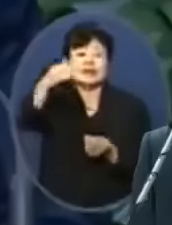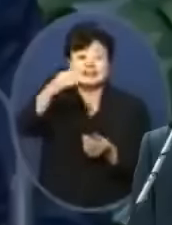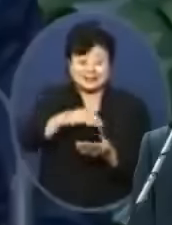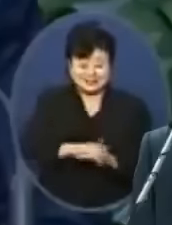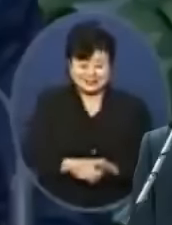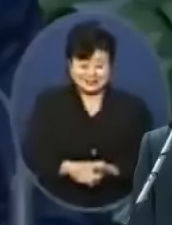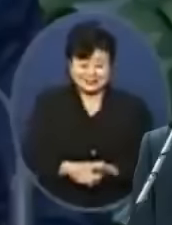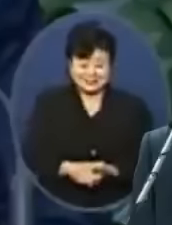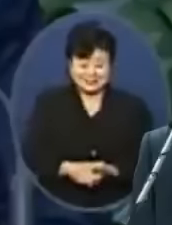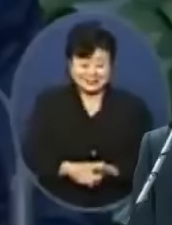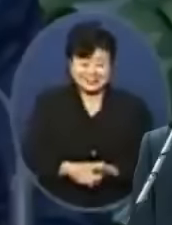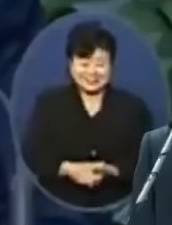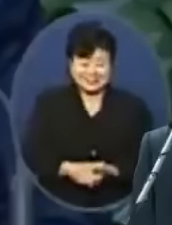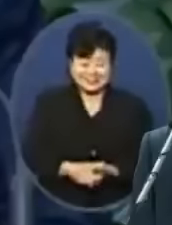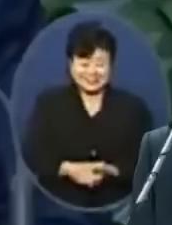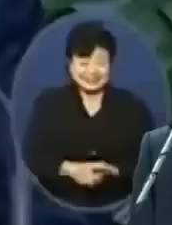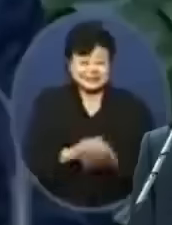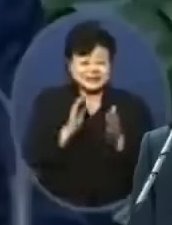것입니다.